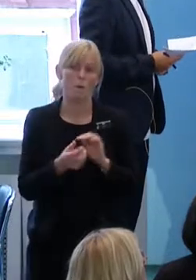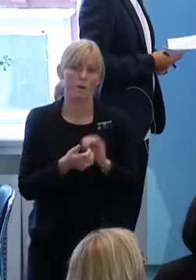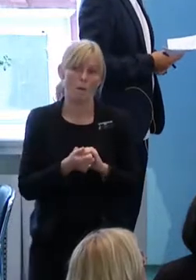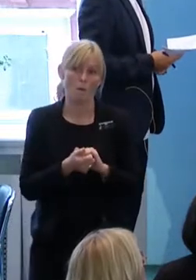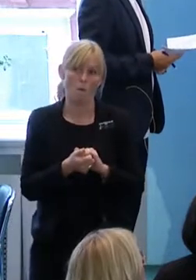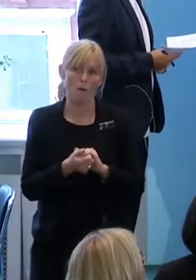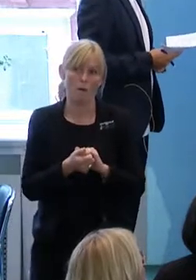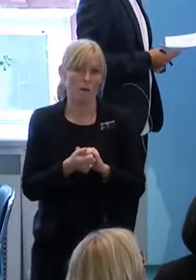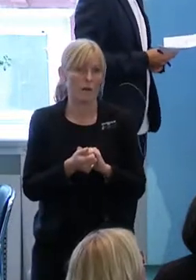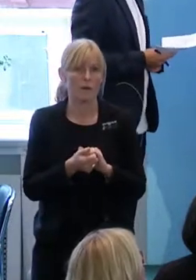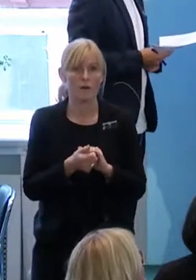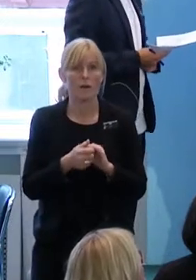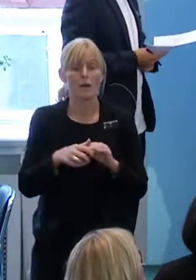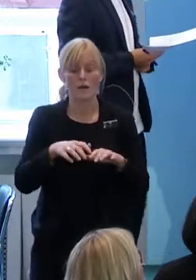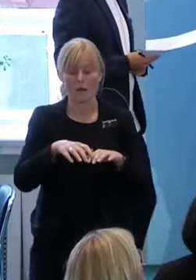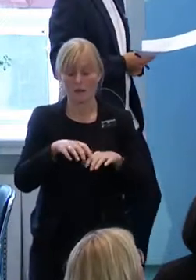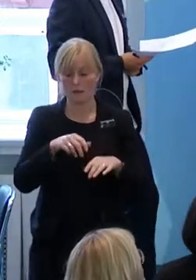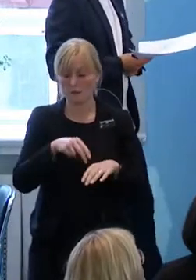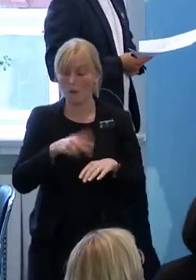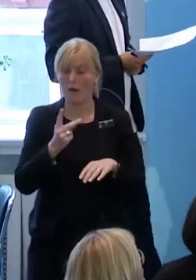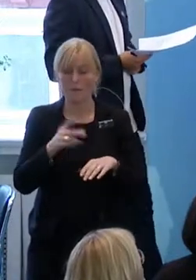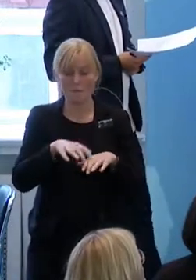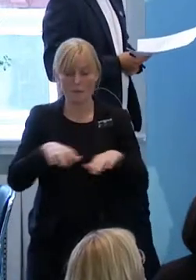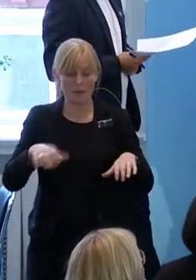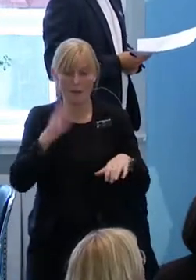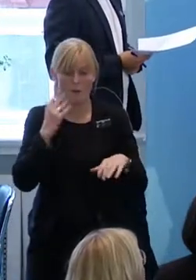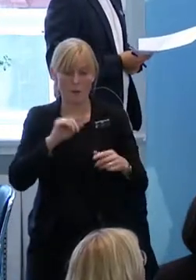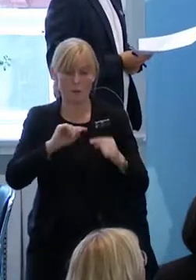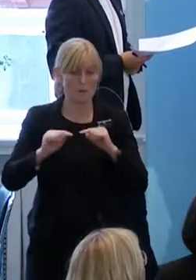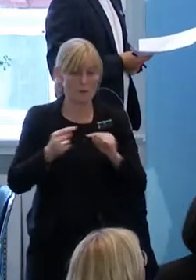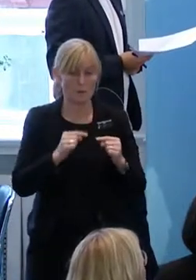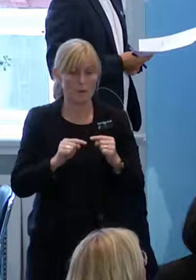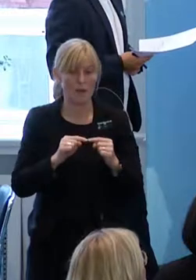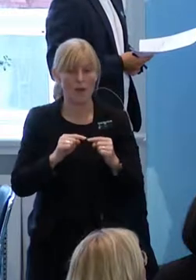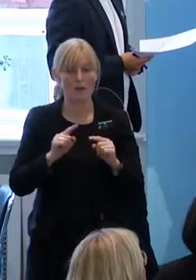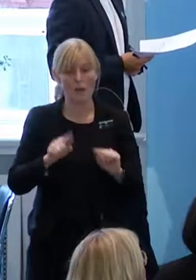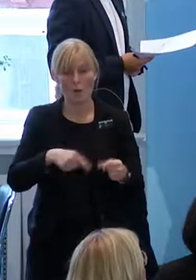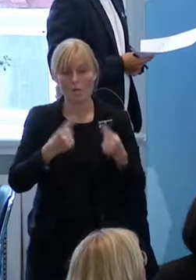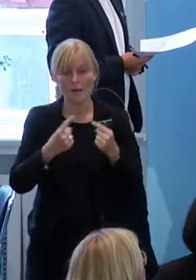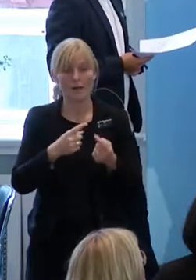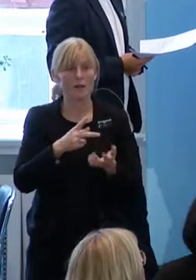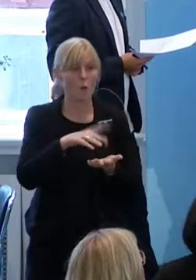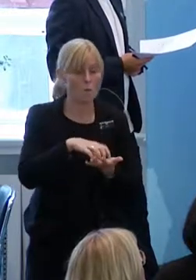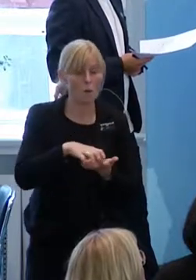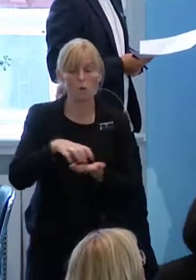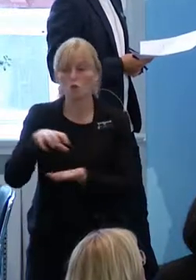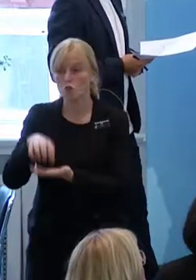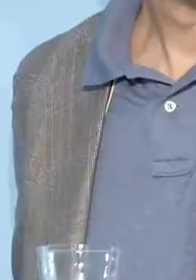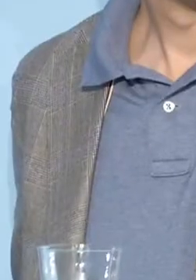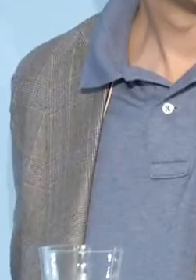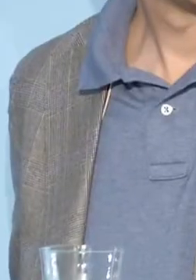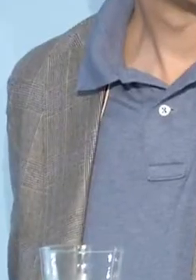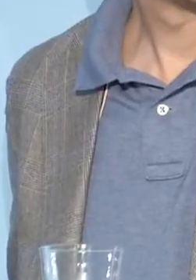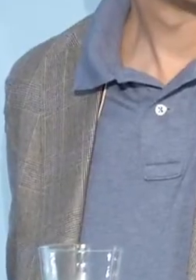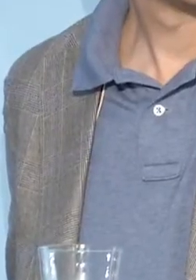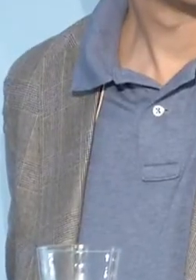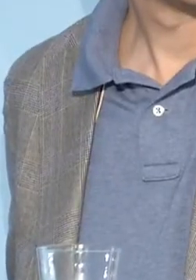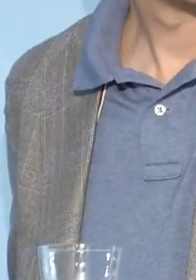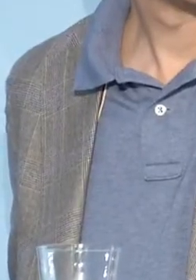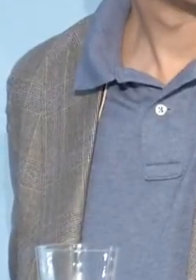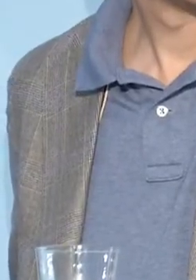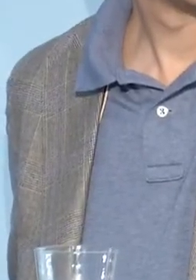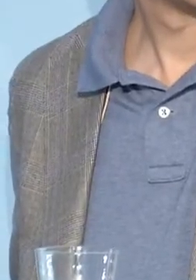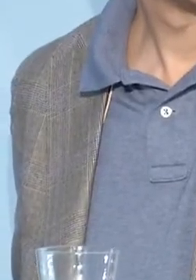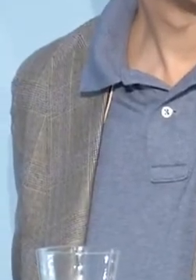var i en annan panel och diskuterat just detta med konflikter mellan kommuner och stat. Och jag tycker vi har stöd av